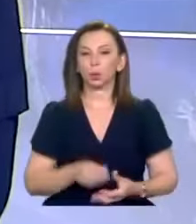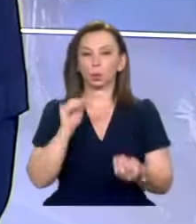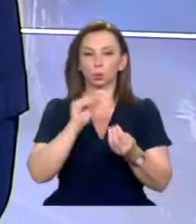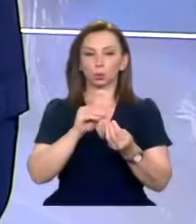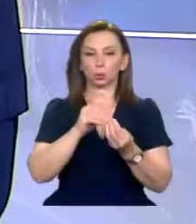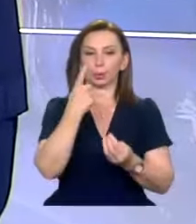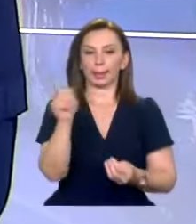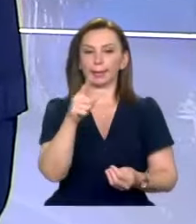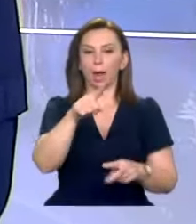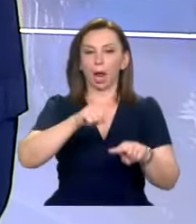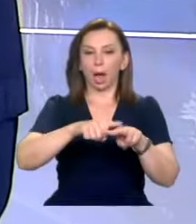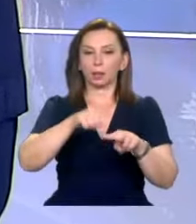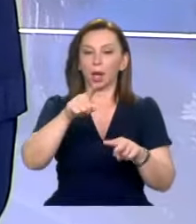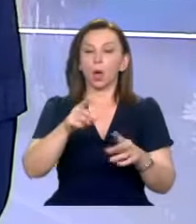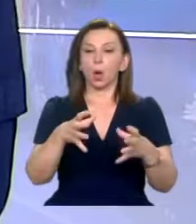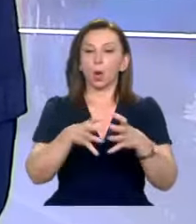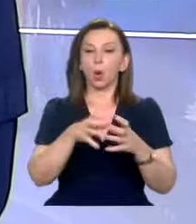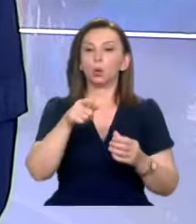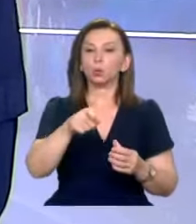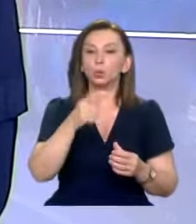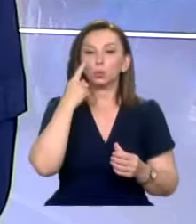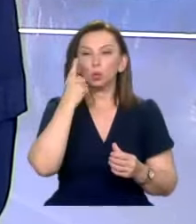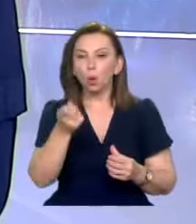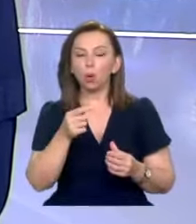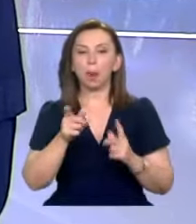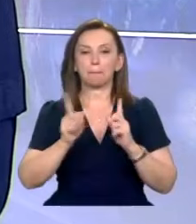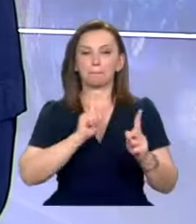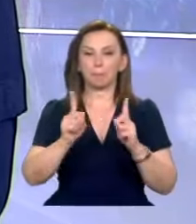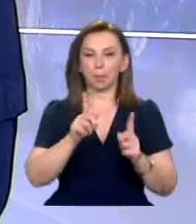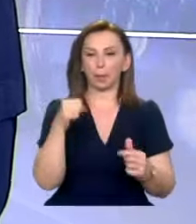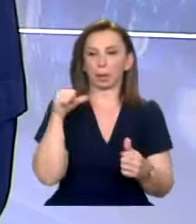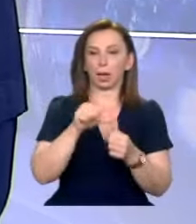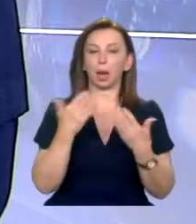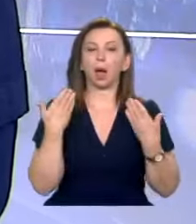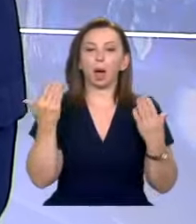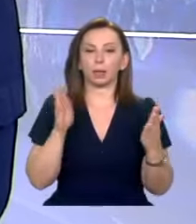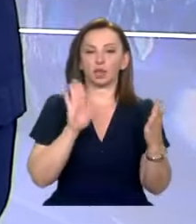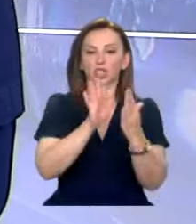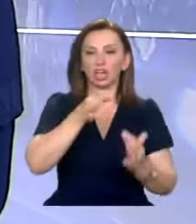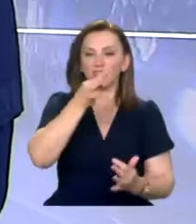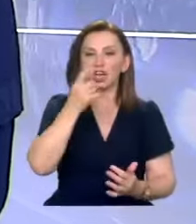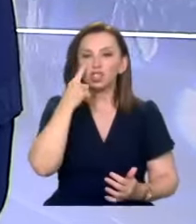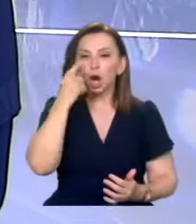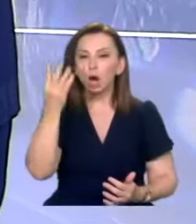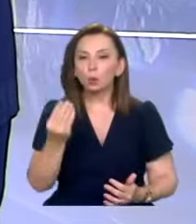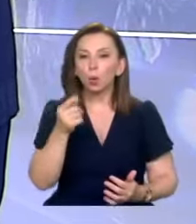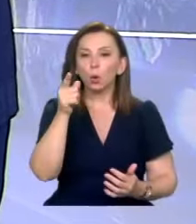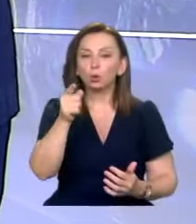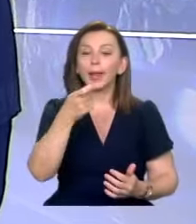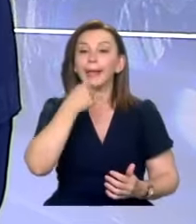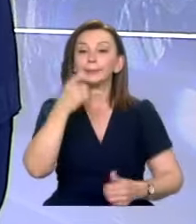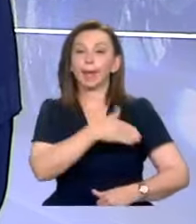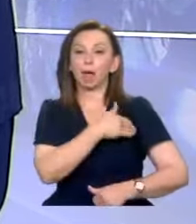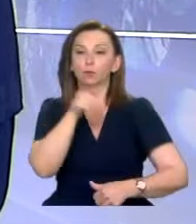Suç örgütü lideri Adnan Oktar, örgütün güncel yapılanmasına yönelik davada yeniden hakim karşısındaydı. Tanık olarak dinlenen örgütün